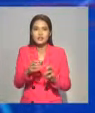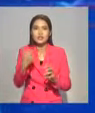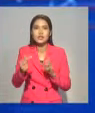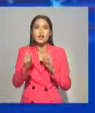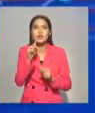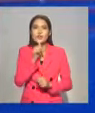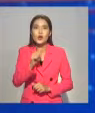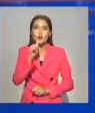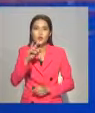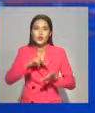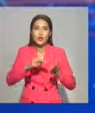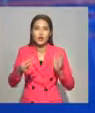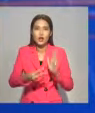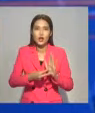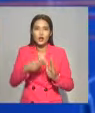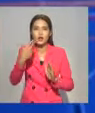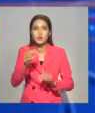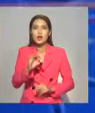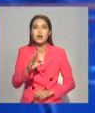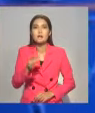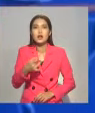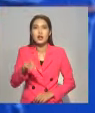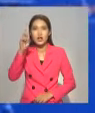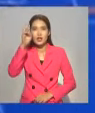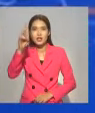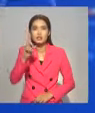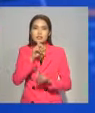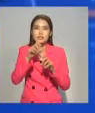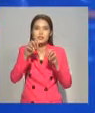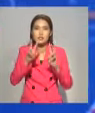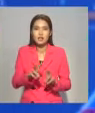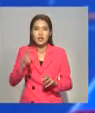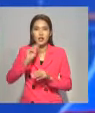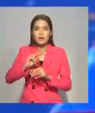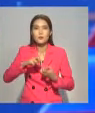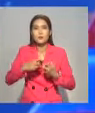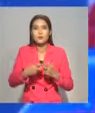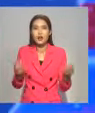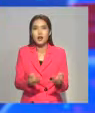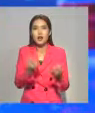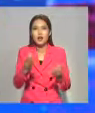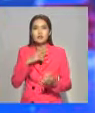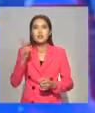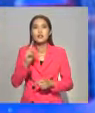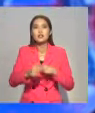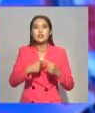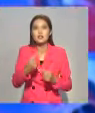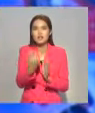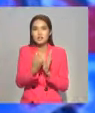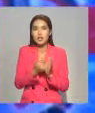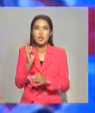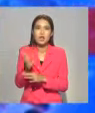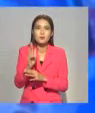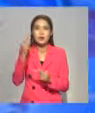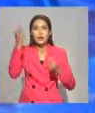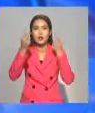сессия ұйымдастырды. Ұлағартушы Ыбырай елінде инклюзивті және арнайы білім мәселесі талқыға түсті. Кеңесте педагог, сарапшы, білім және